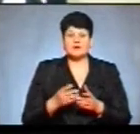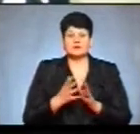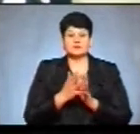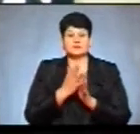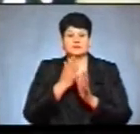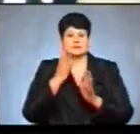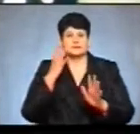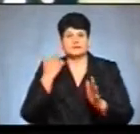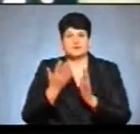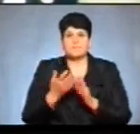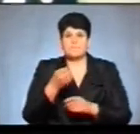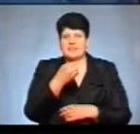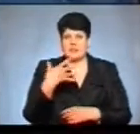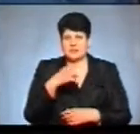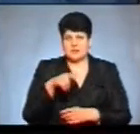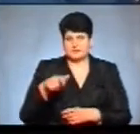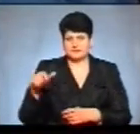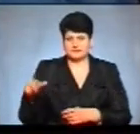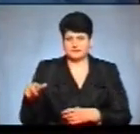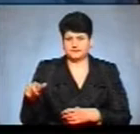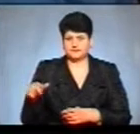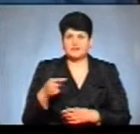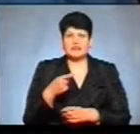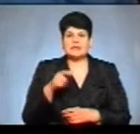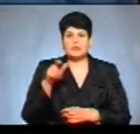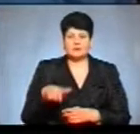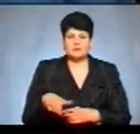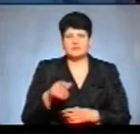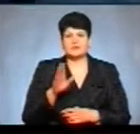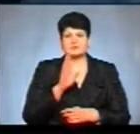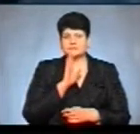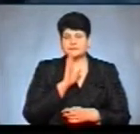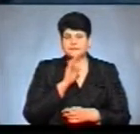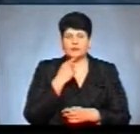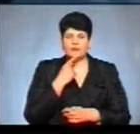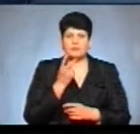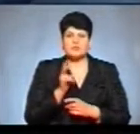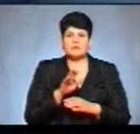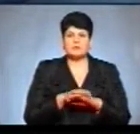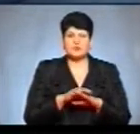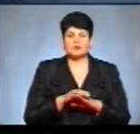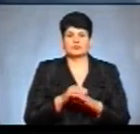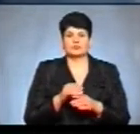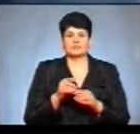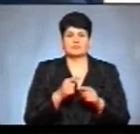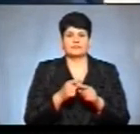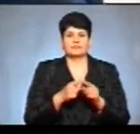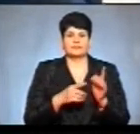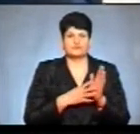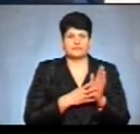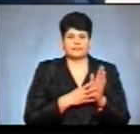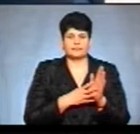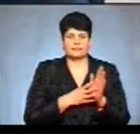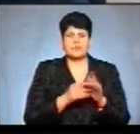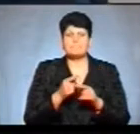вишикувалася жива черга з 15 осіб. Тернополянка Марія Ярошевська прийшла до банку за півгодини до відкриття.